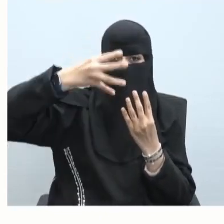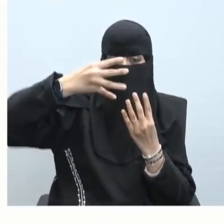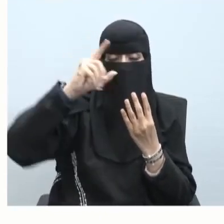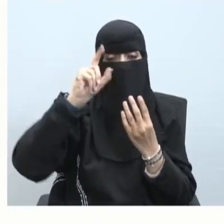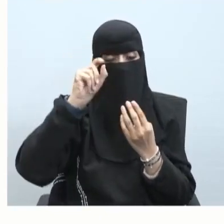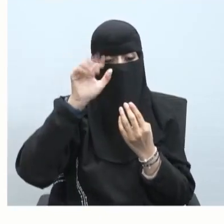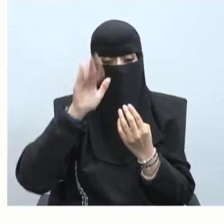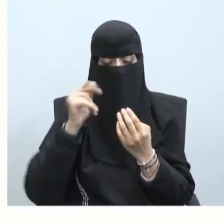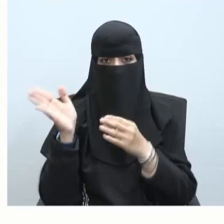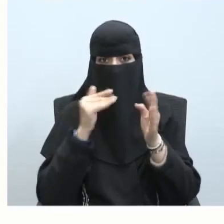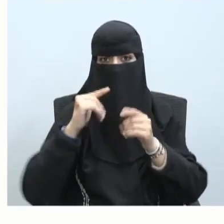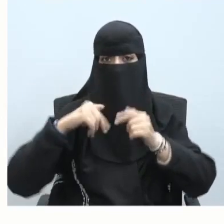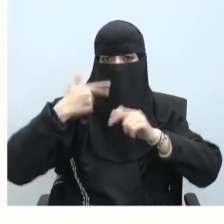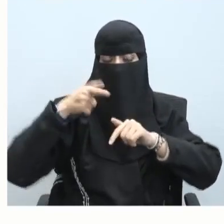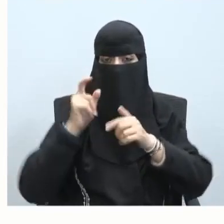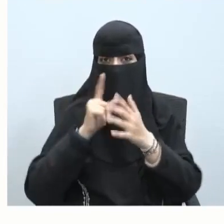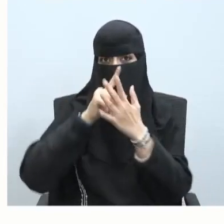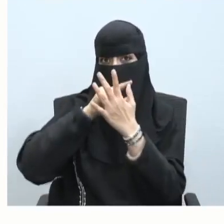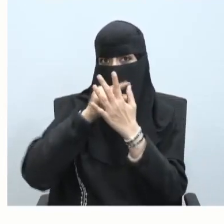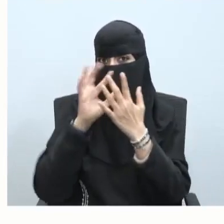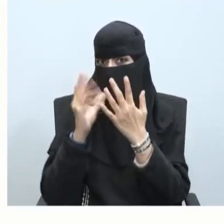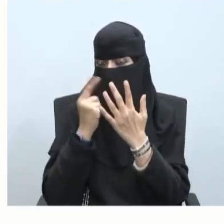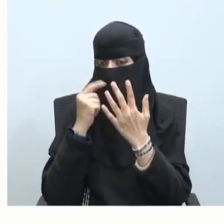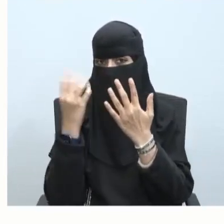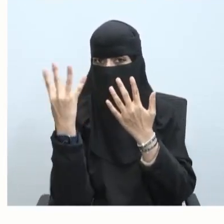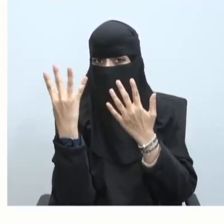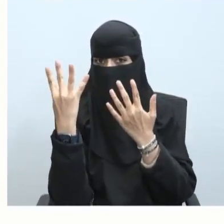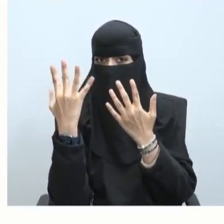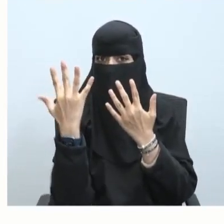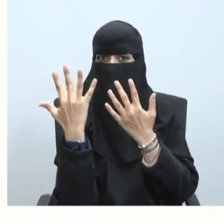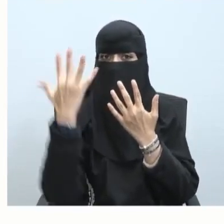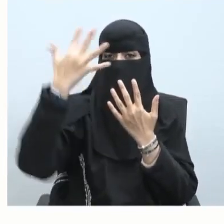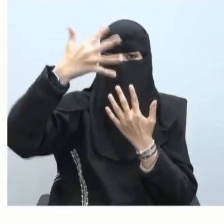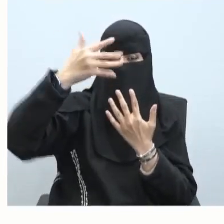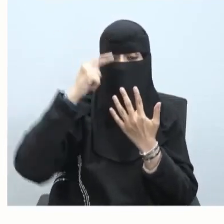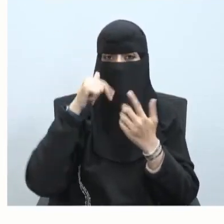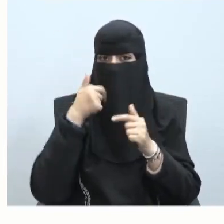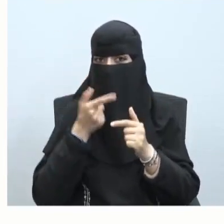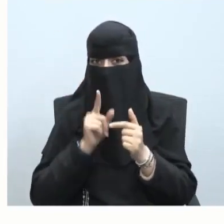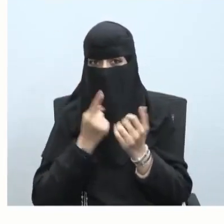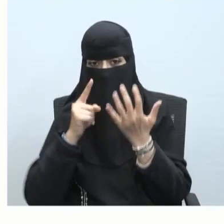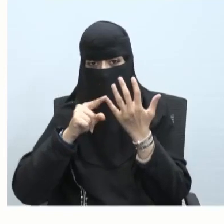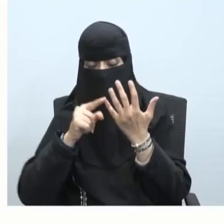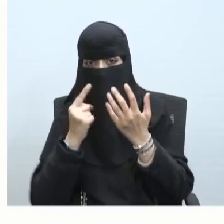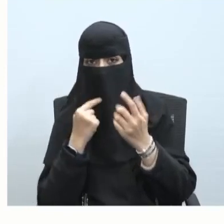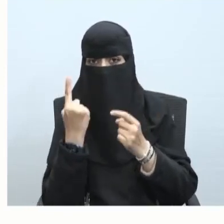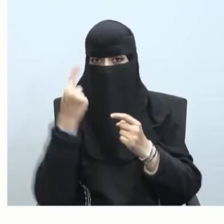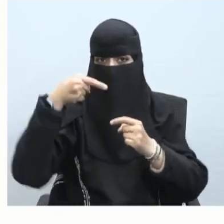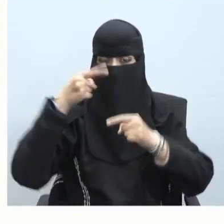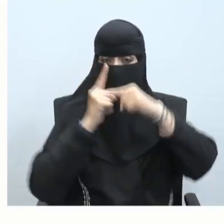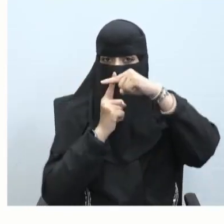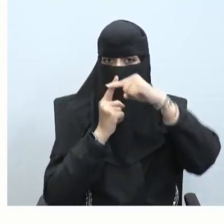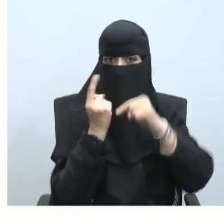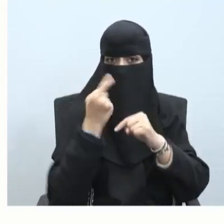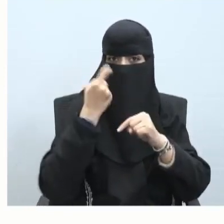مبدعين اربعون اذا نكتب هنا يا ابطال اربعون ماذا ياتي بعد اربعون